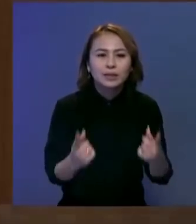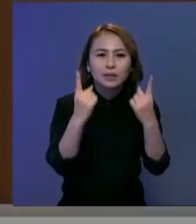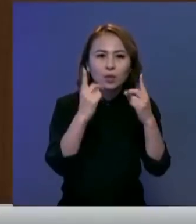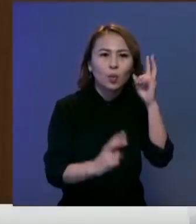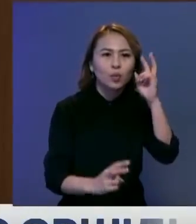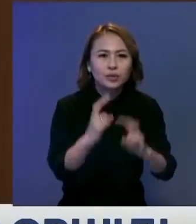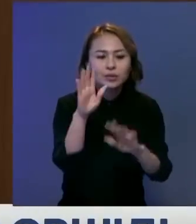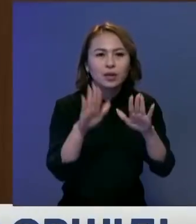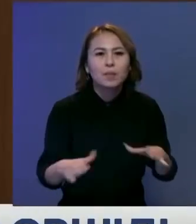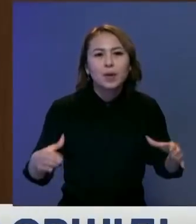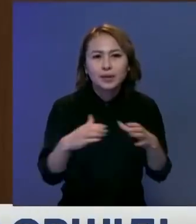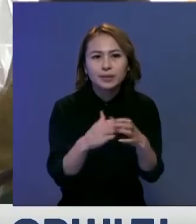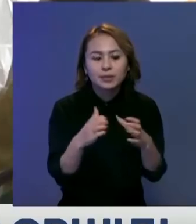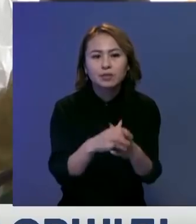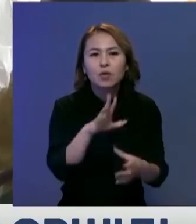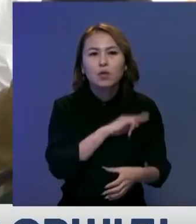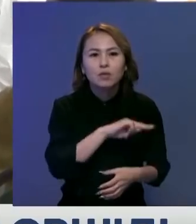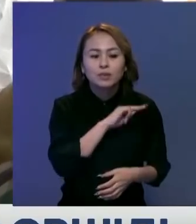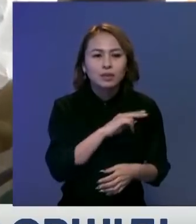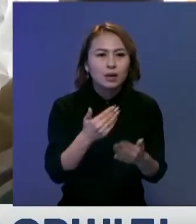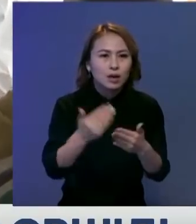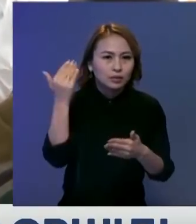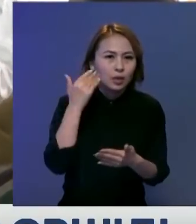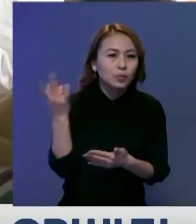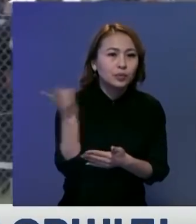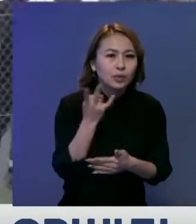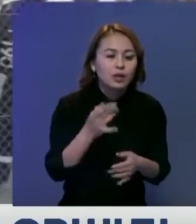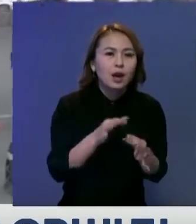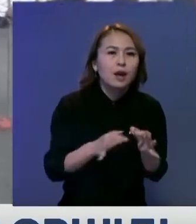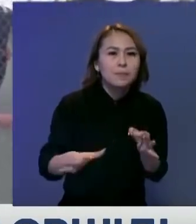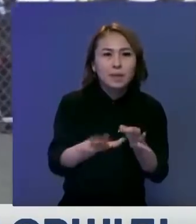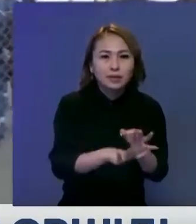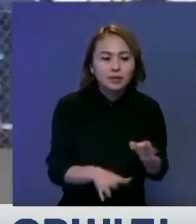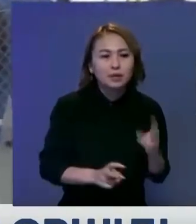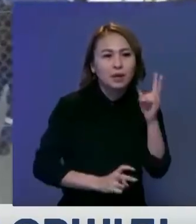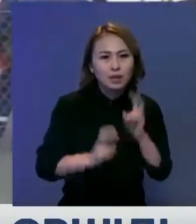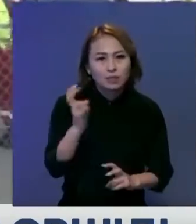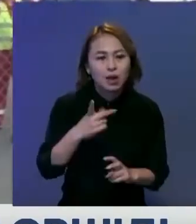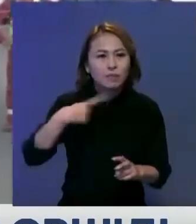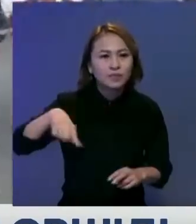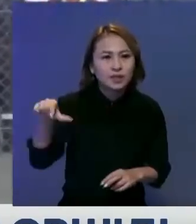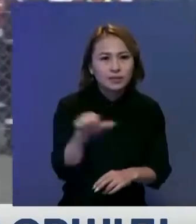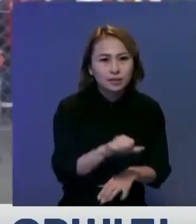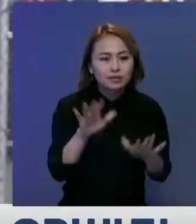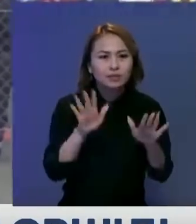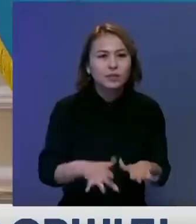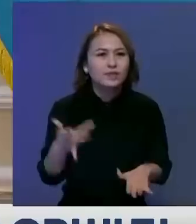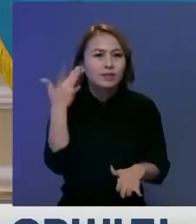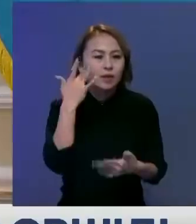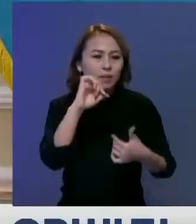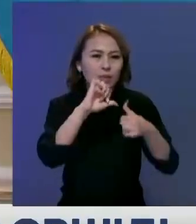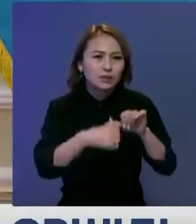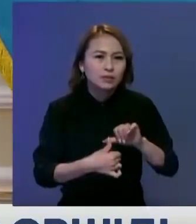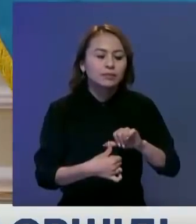кәсіборын башыларымен бірлесіп, үндеттің алдын алуыға жет. Себебі аймақтағы кәсіборындарда апта сайын үндет ошағы пайда бөп жатыр.